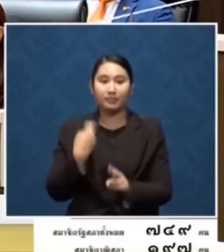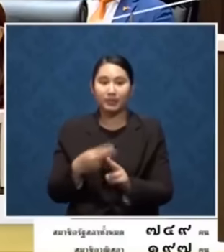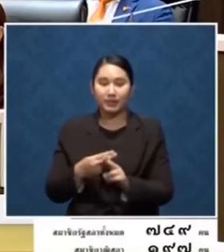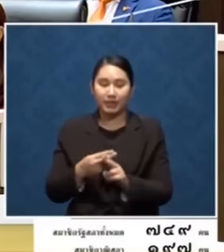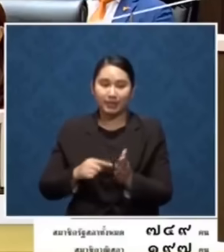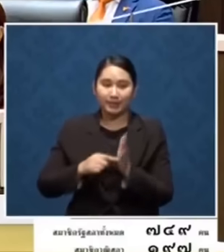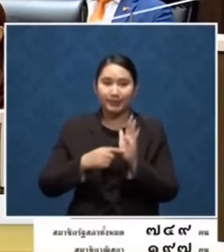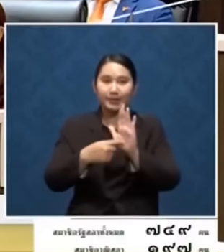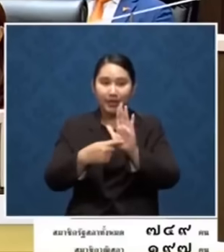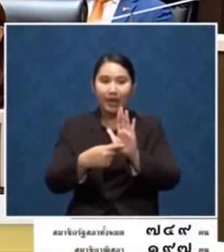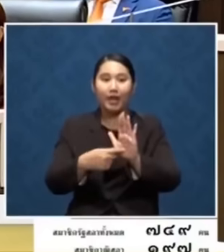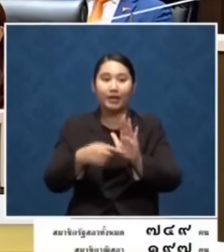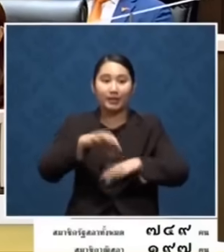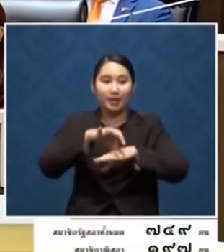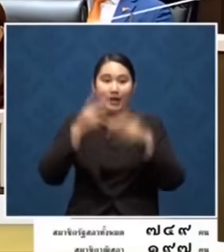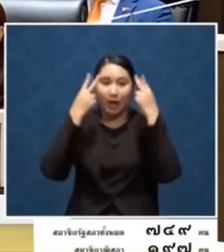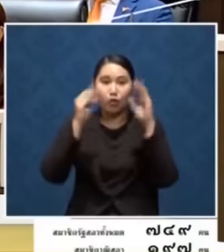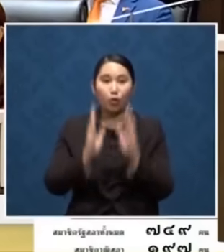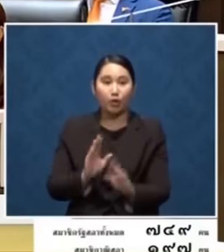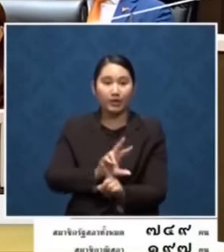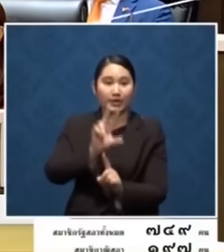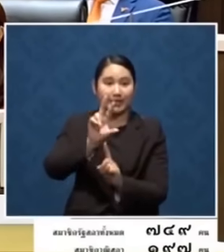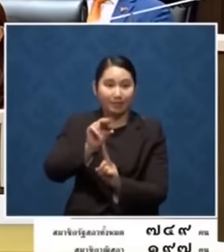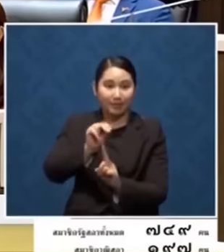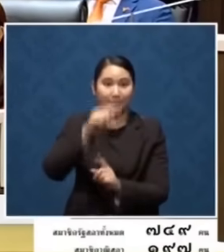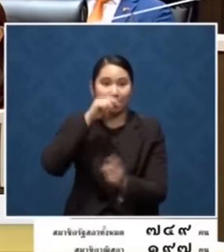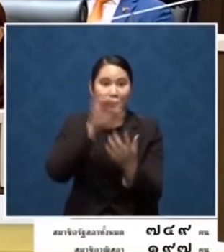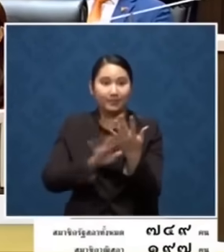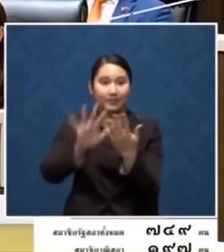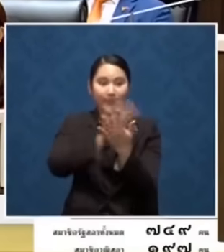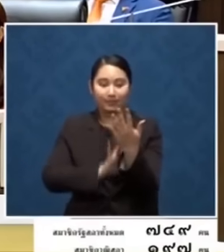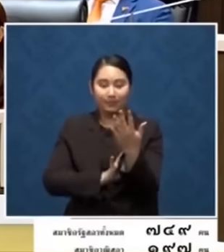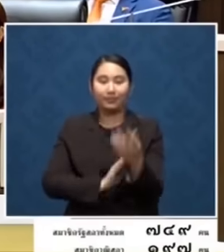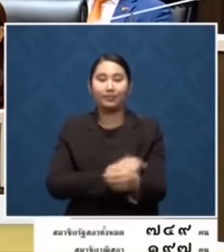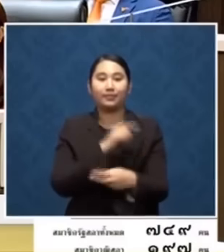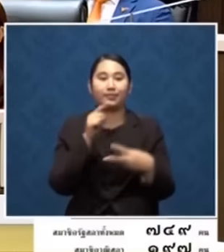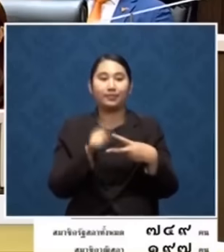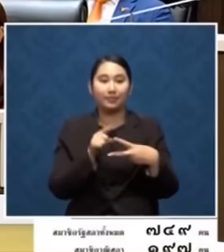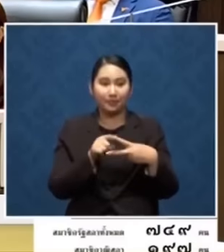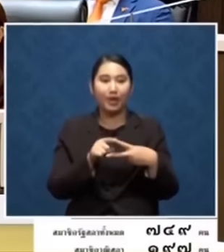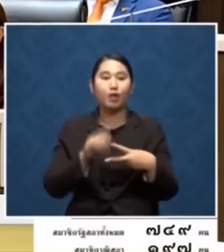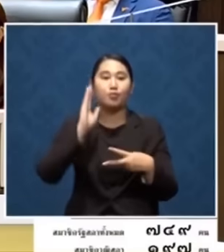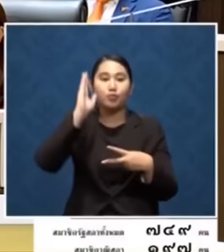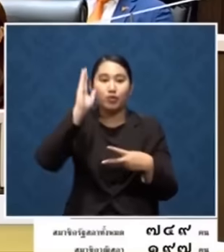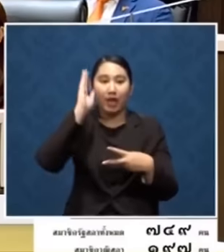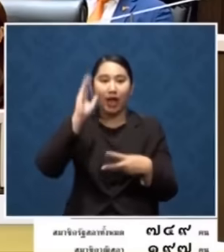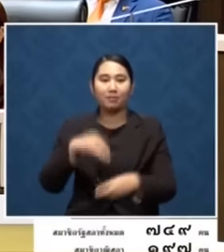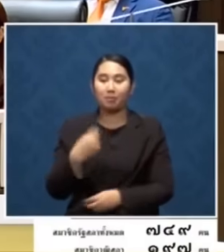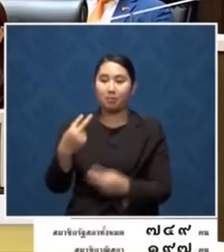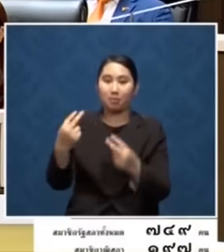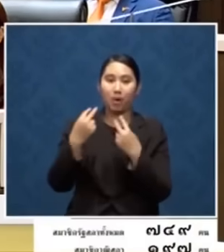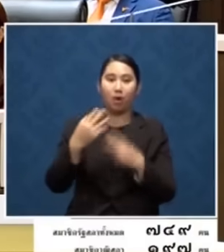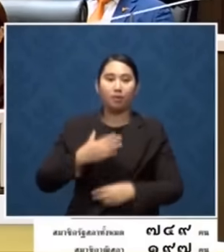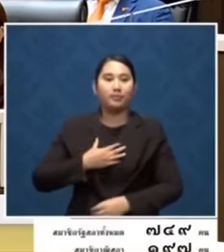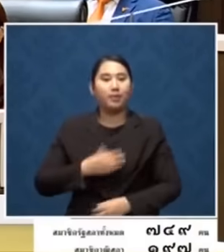ะเป็นการฉะคุณพิธากับทางก้าวไกลโดยที่จะตอบคำถามก็ไม่ค่อยจะมีเวลาให้ตอบได้กระจ่างชัดสักเท่าไหร ่ พอ